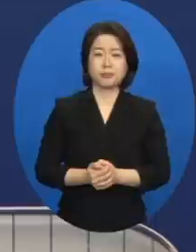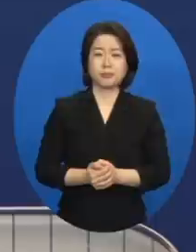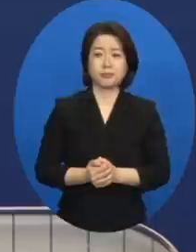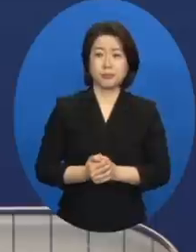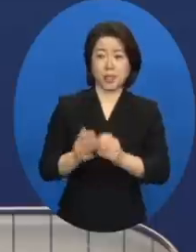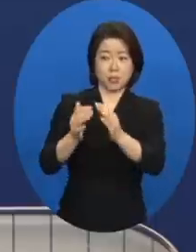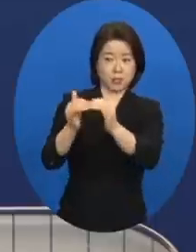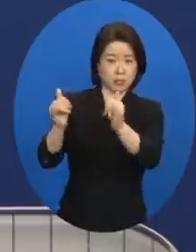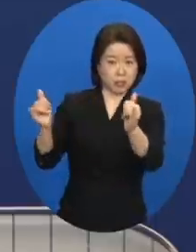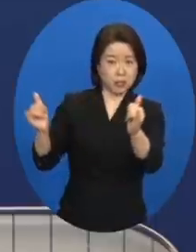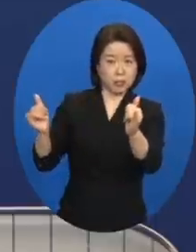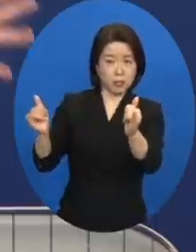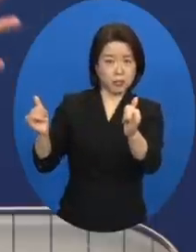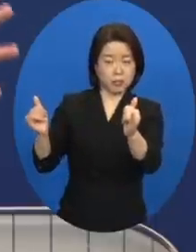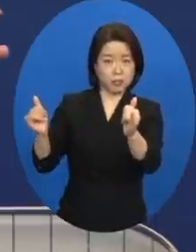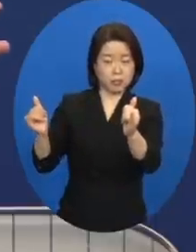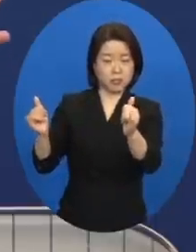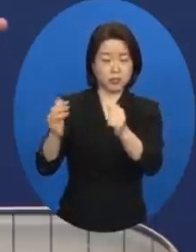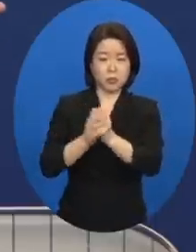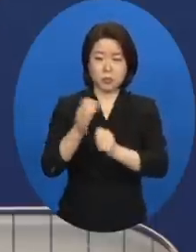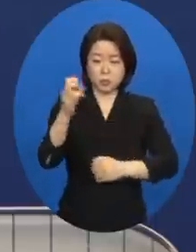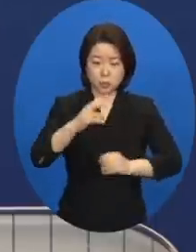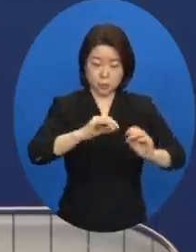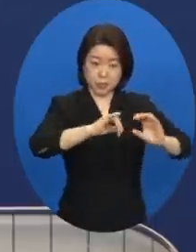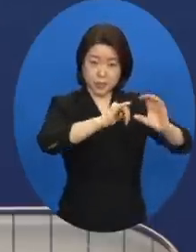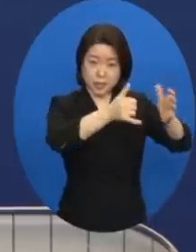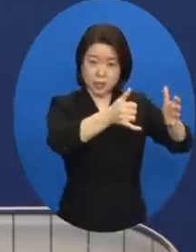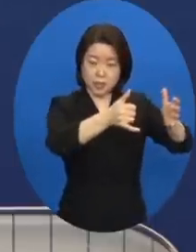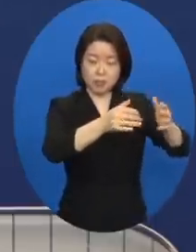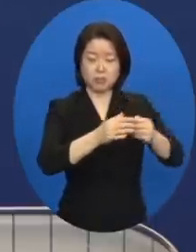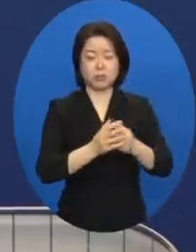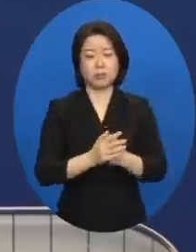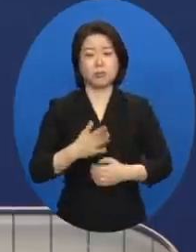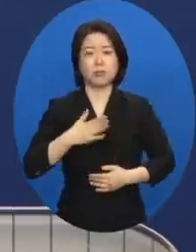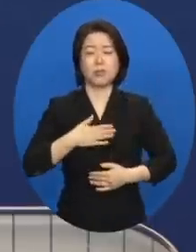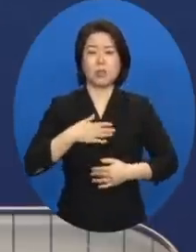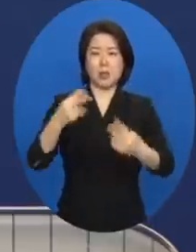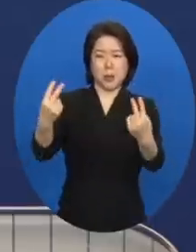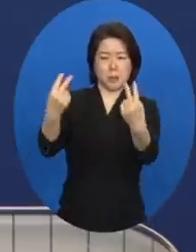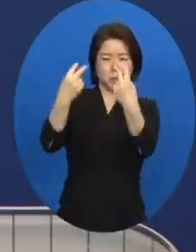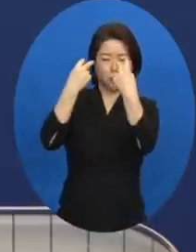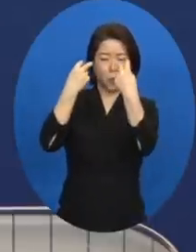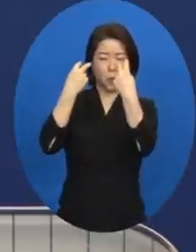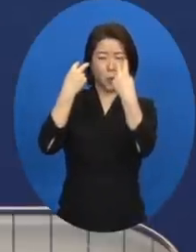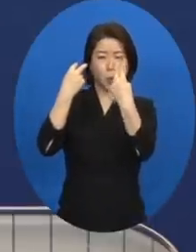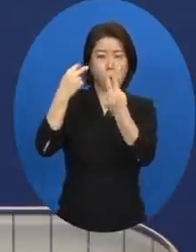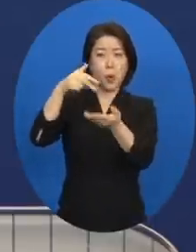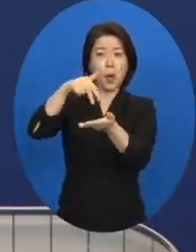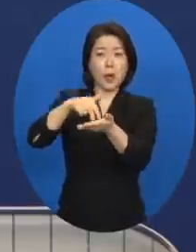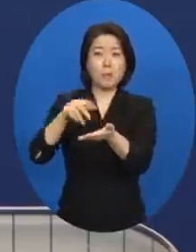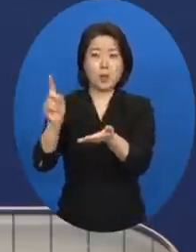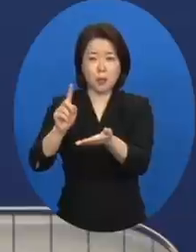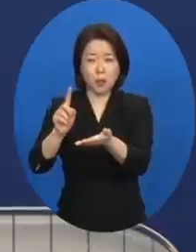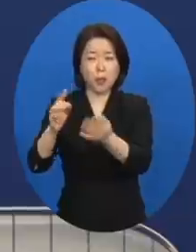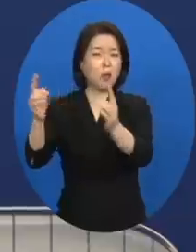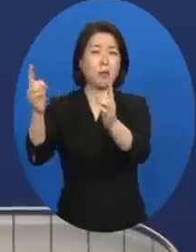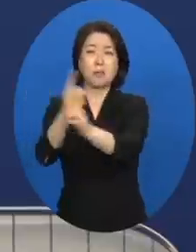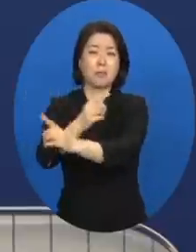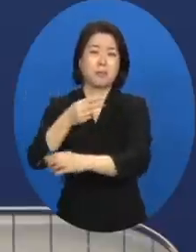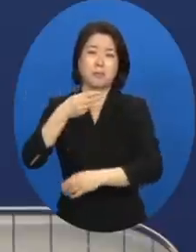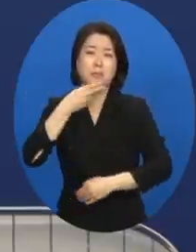사람들은 세상은 저를 보는 시각은 바뀌지는